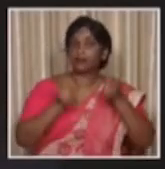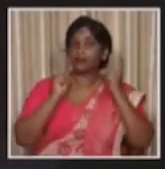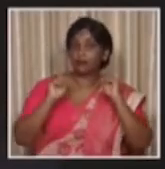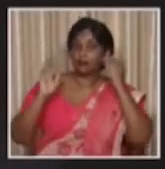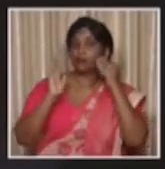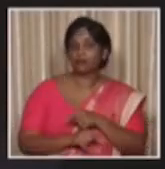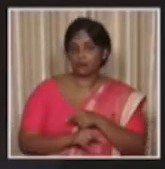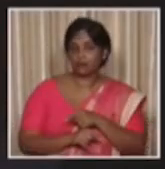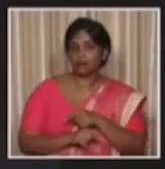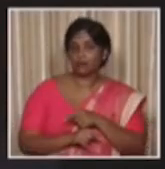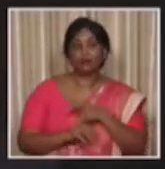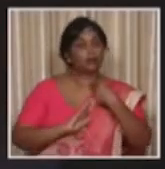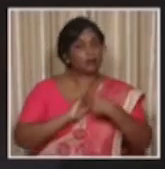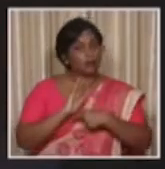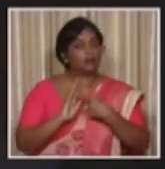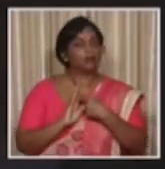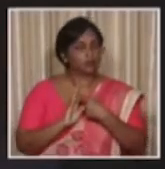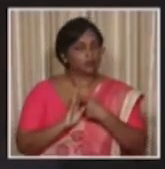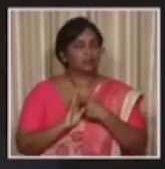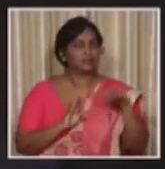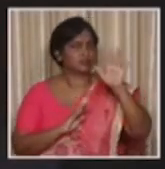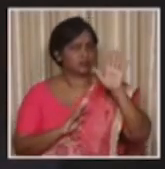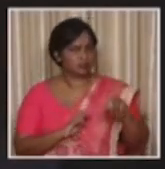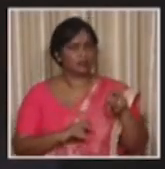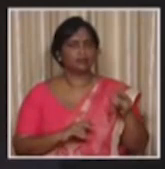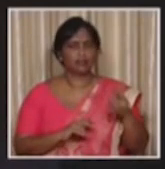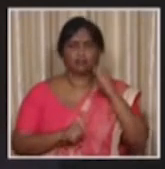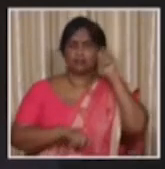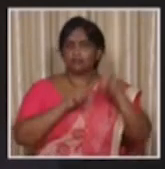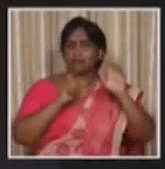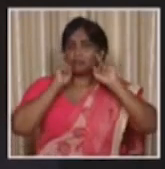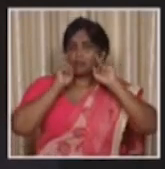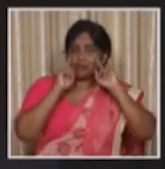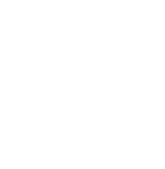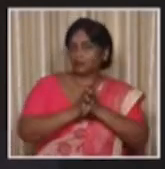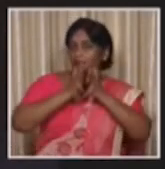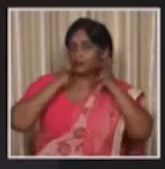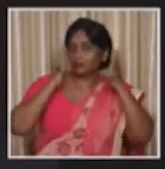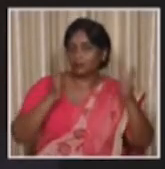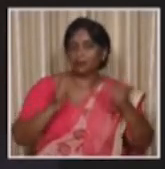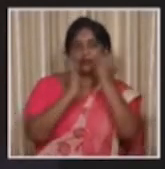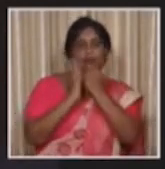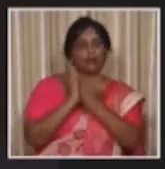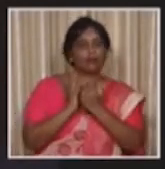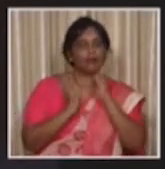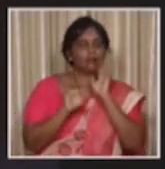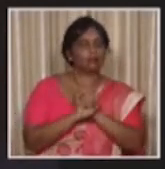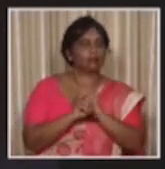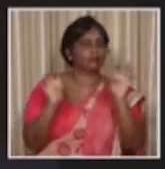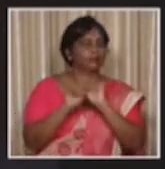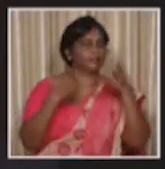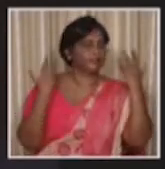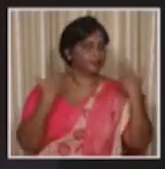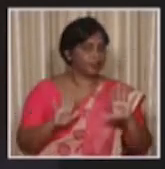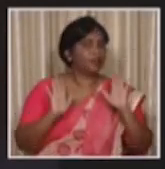intake. මේ රටේ සමාජය තුල මා ජනතාව නොදන්න මහ විශාල කාරණා රාශියක් එළියට ගන්න පුළුවන් වුණා.